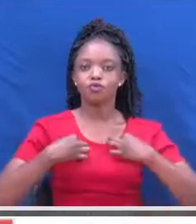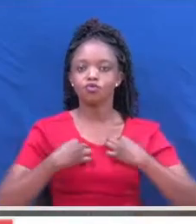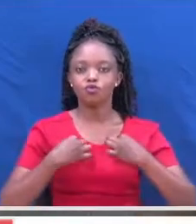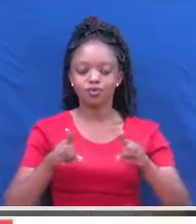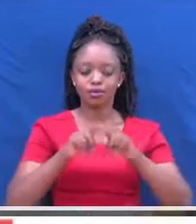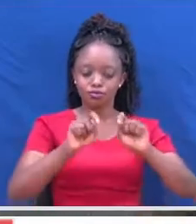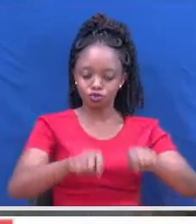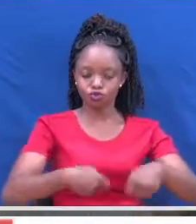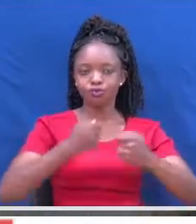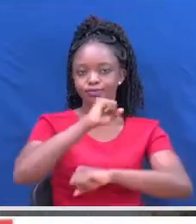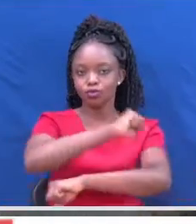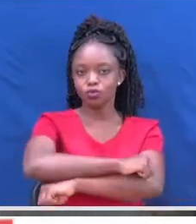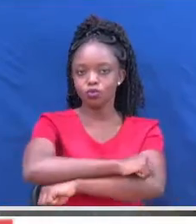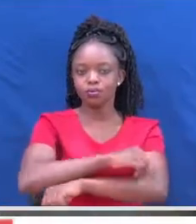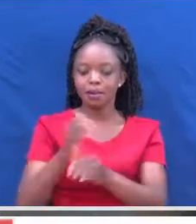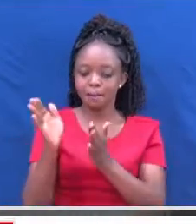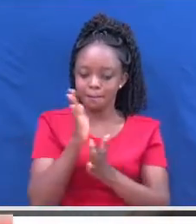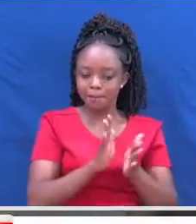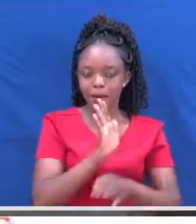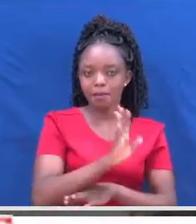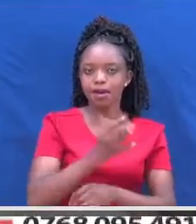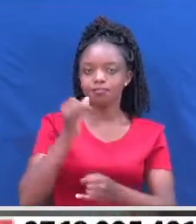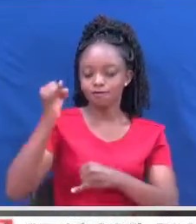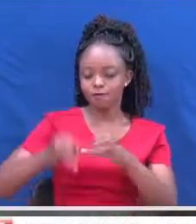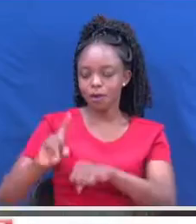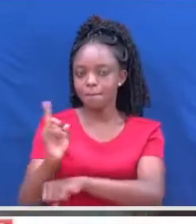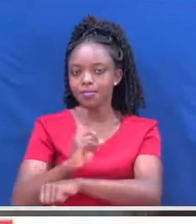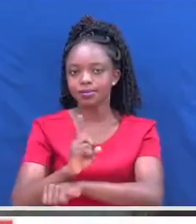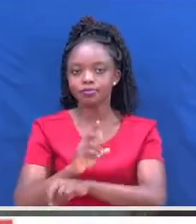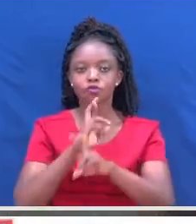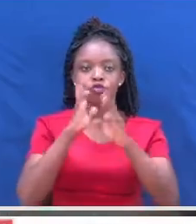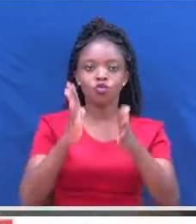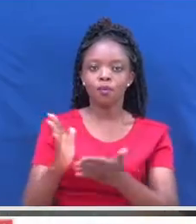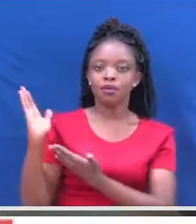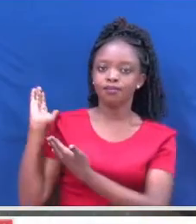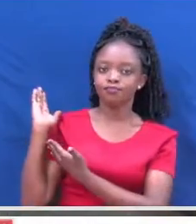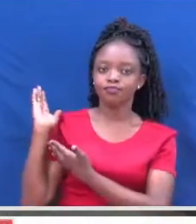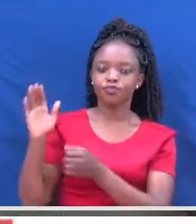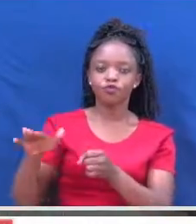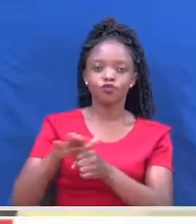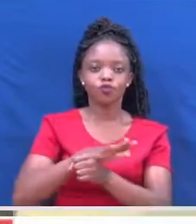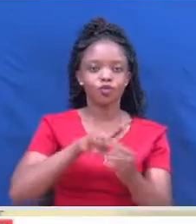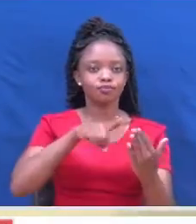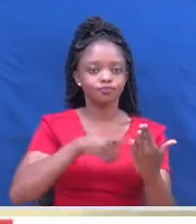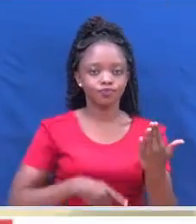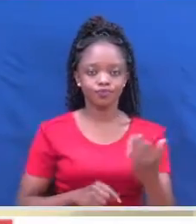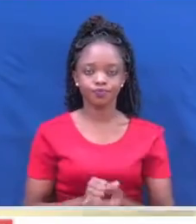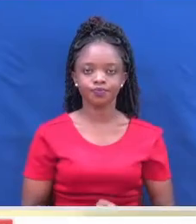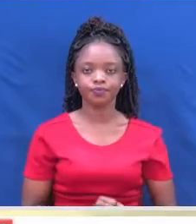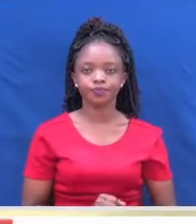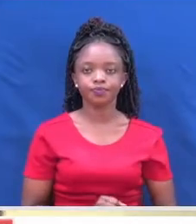viatu vya shule katika matayarisho yao ya dakika ya mwisho. Na Nok Lorraine na taarifa hiyo kikamilifu.